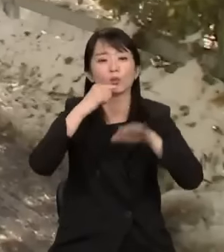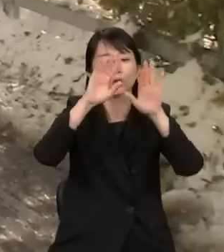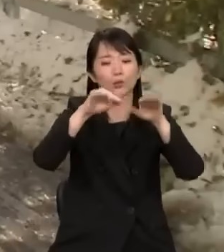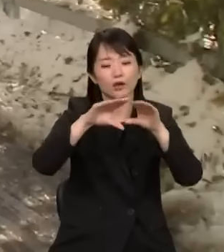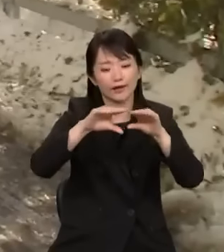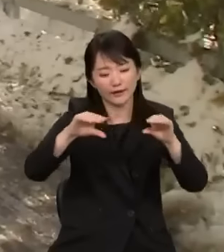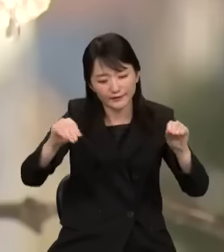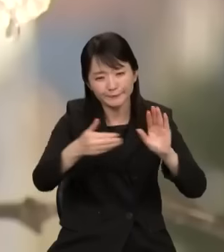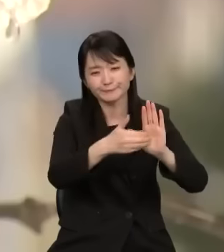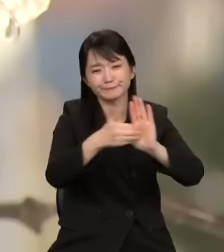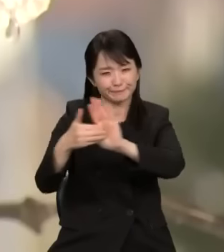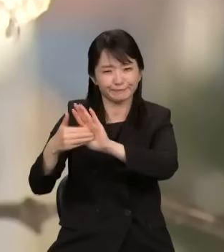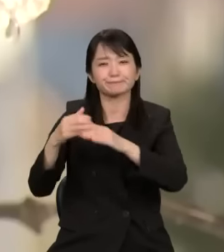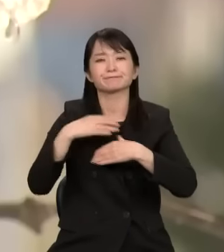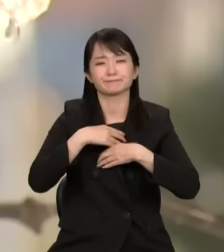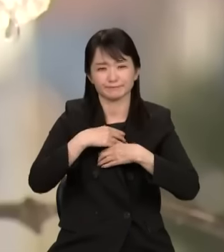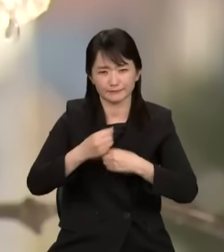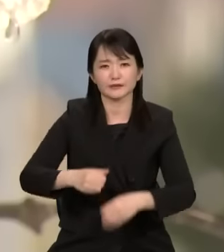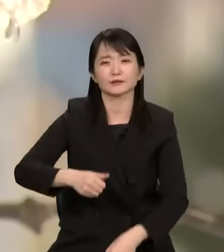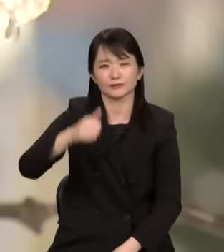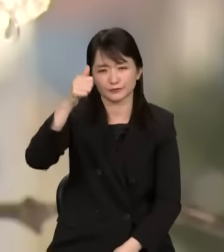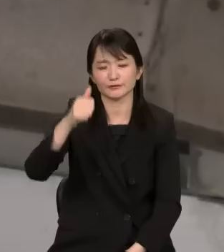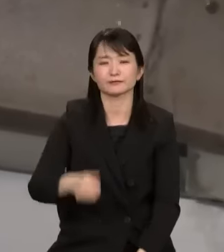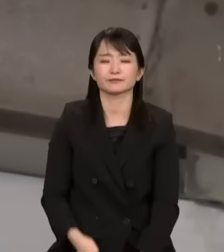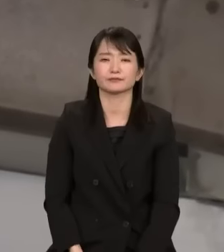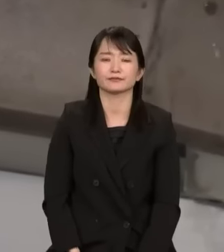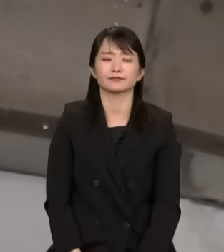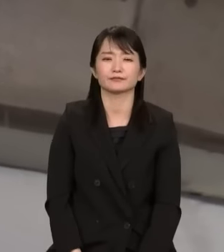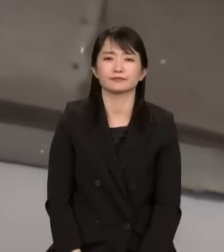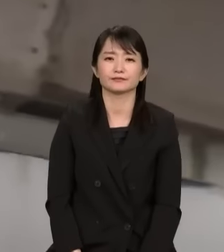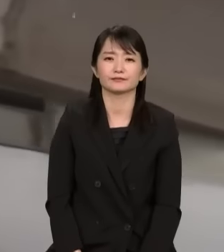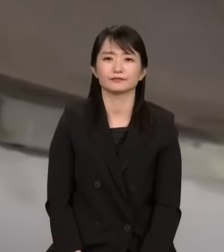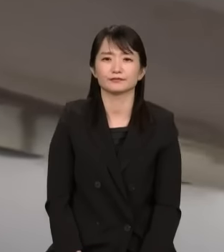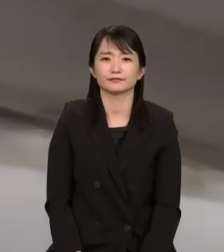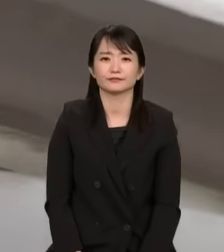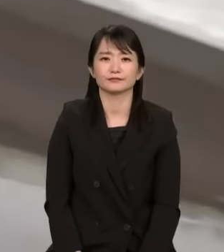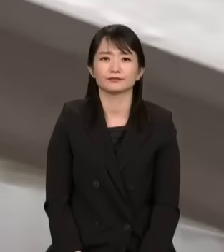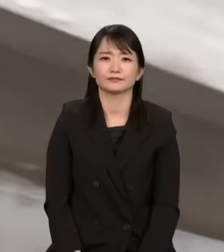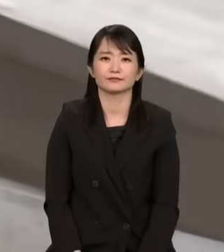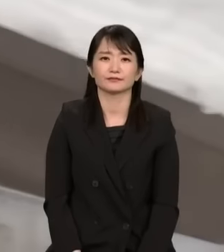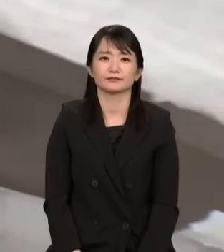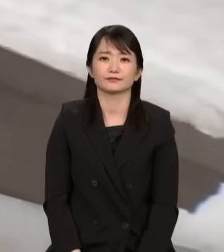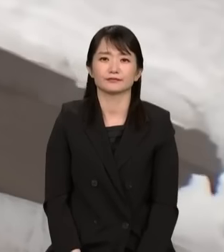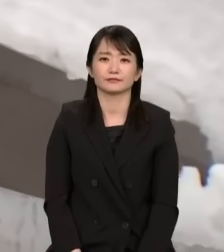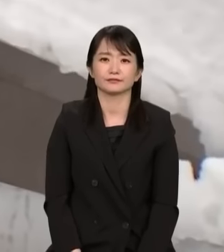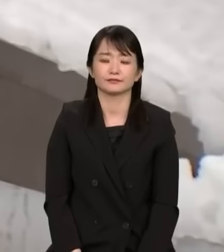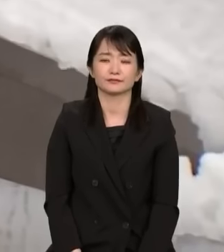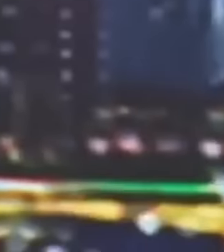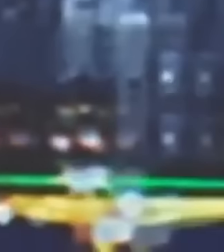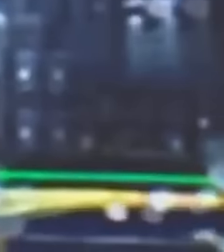때까지 통제하는 게 더 안전하다고 조언했습니다. JTBC 심가은입니다.